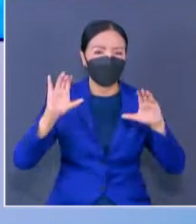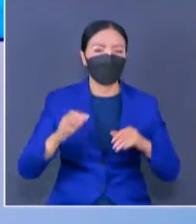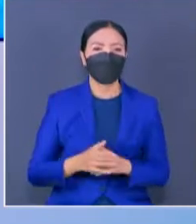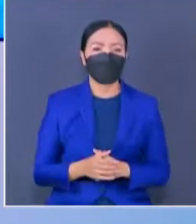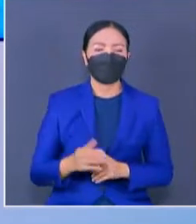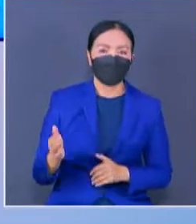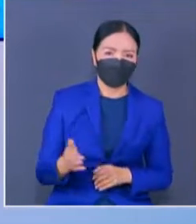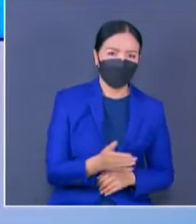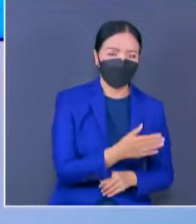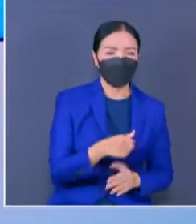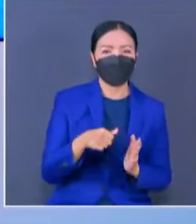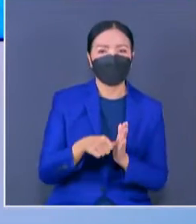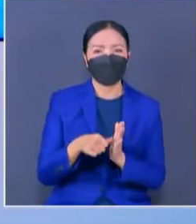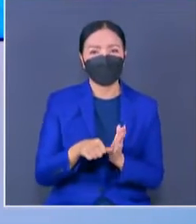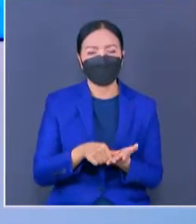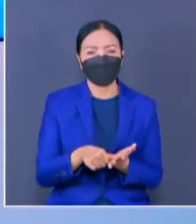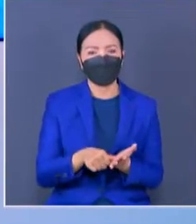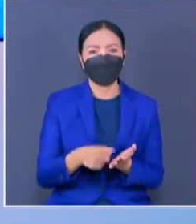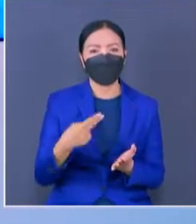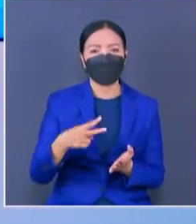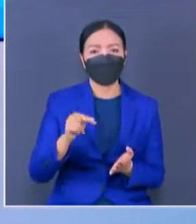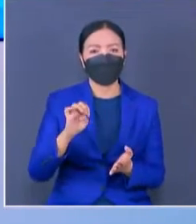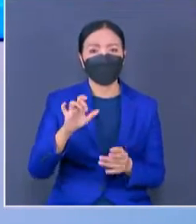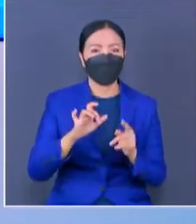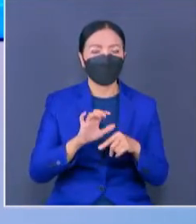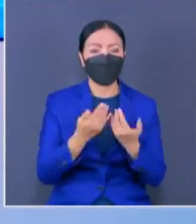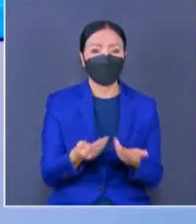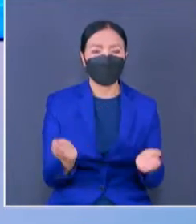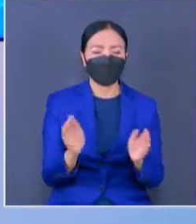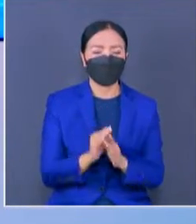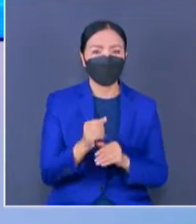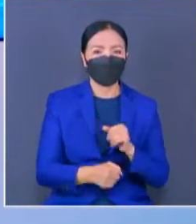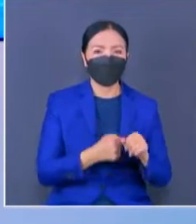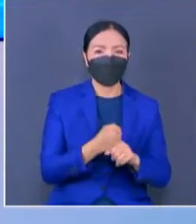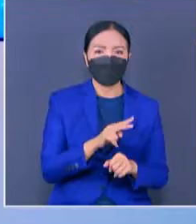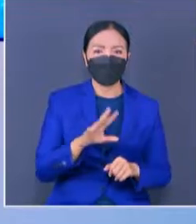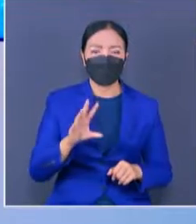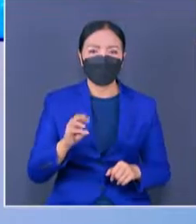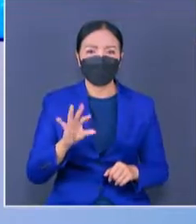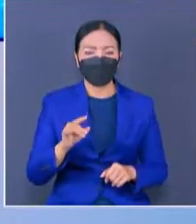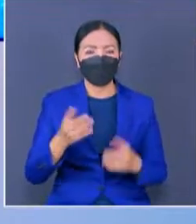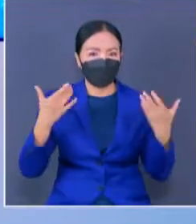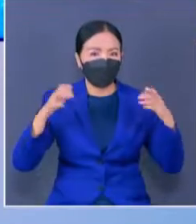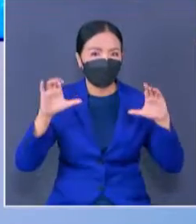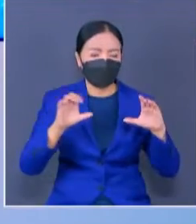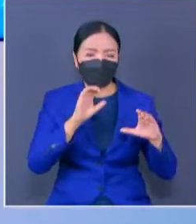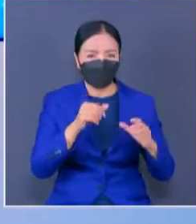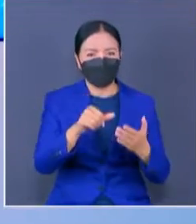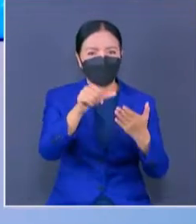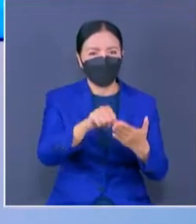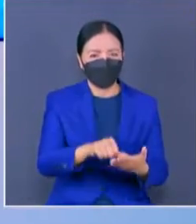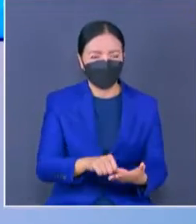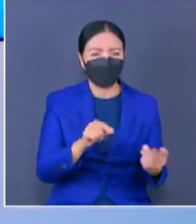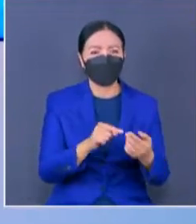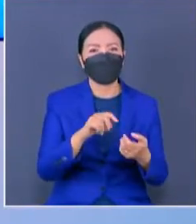ับมาดูเรื่องหนี้ครัวเรือนกันบ้างคือปีนี้2565ทางรัฐบาลกำหนดให้เป็นปีแห่งการแก้ไขหนี้สินภา